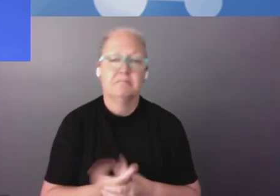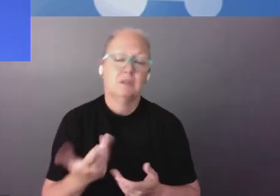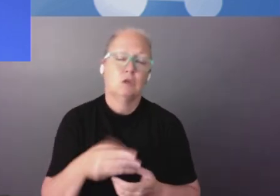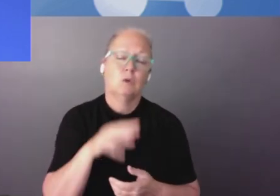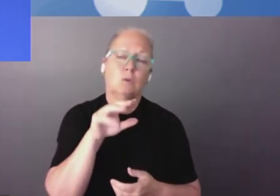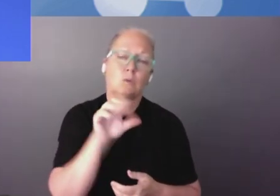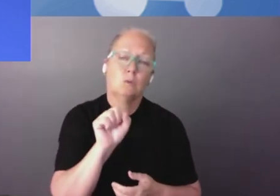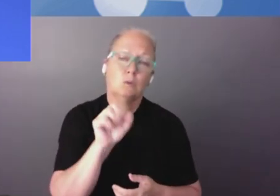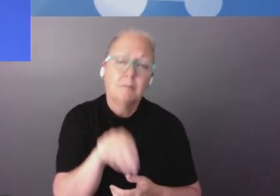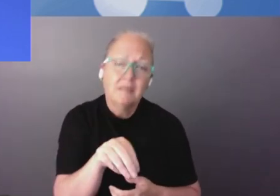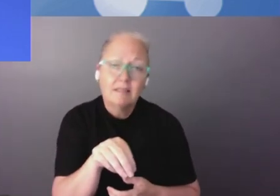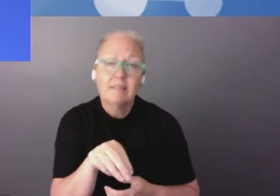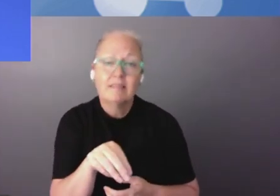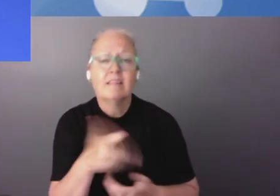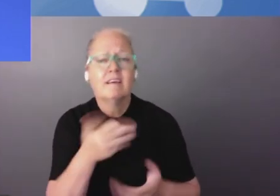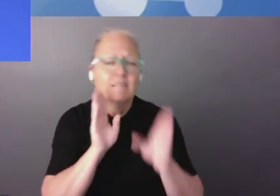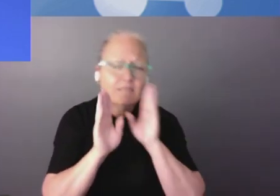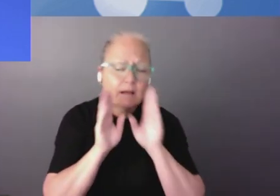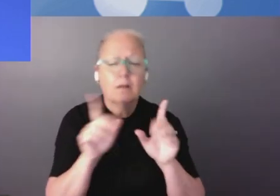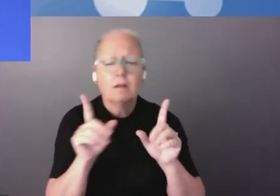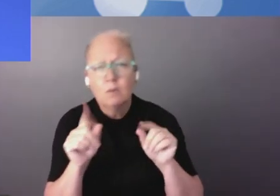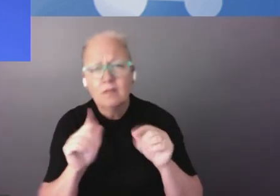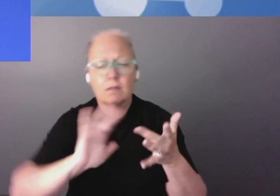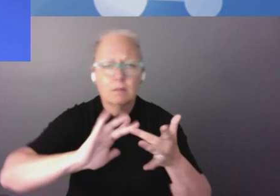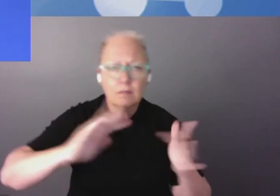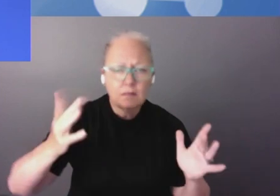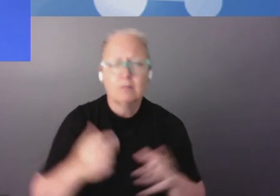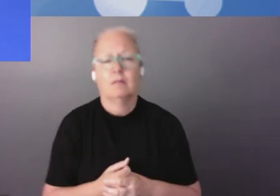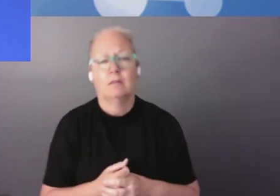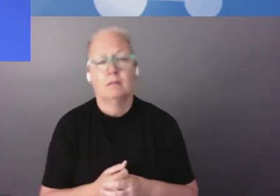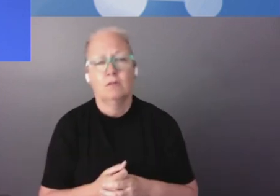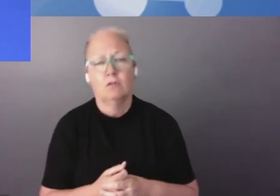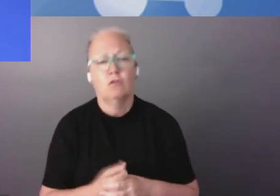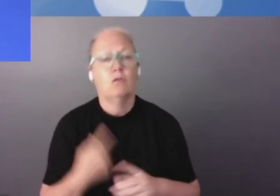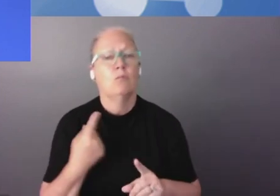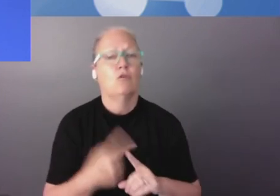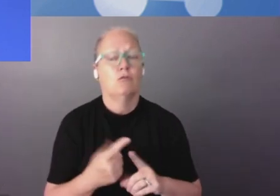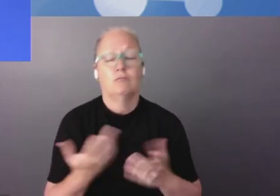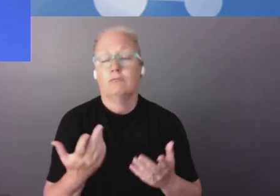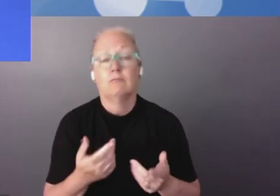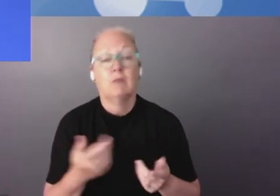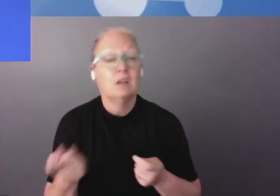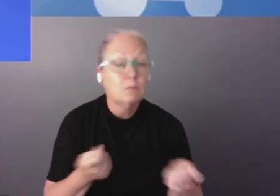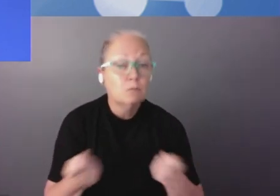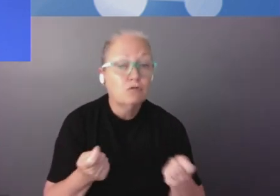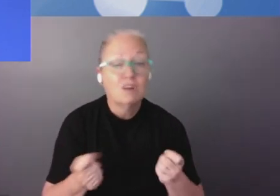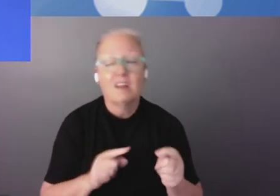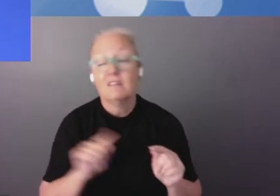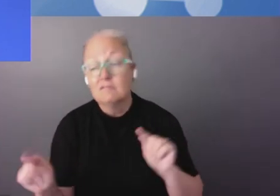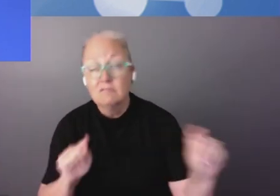publiczną, samorządową i po prostu kontaktami międzyludzkimi. Stajemy się